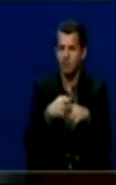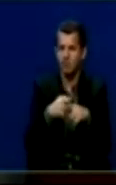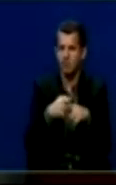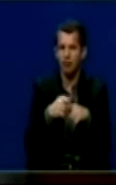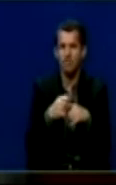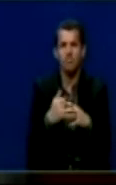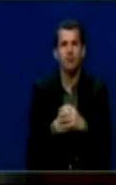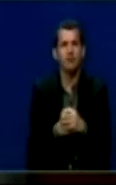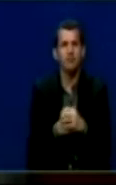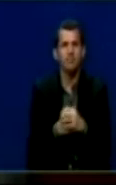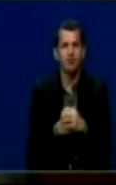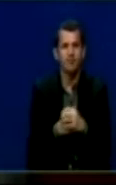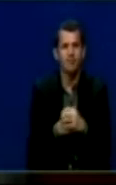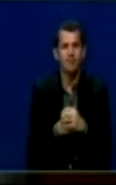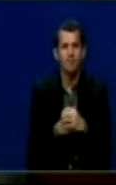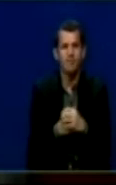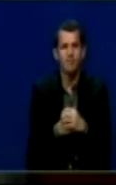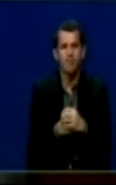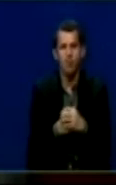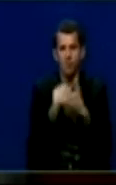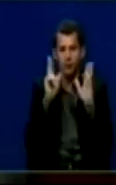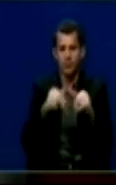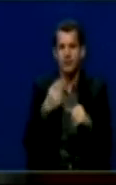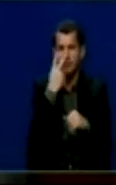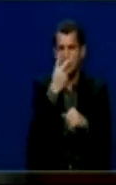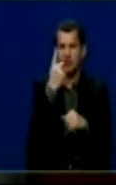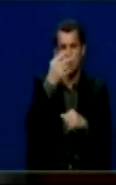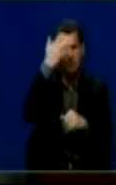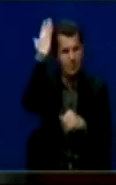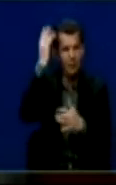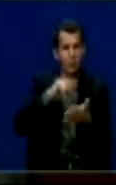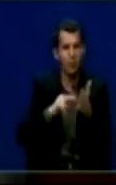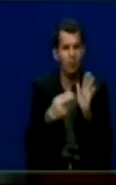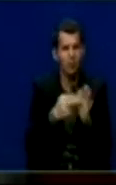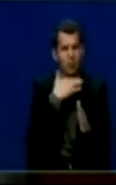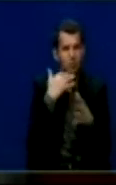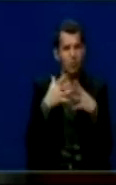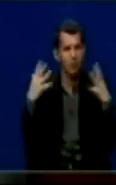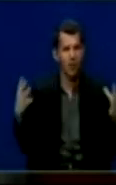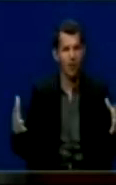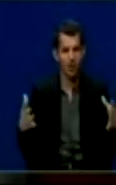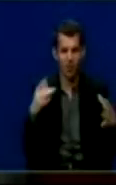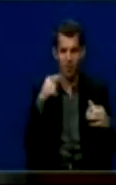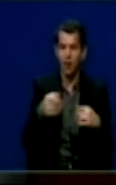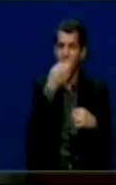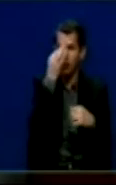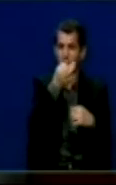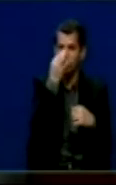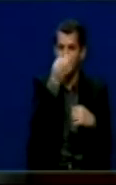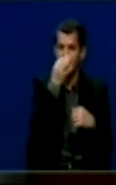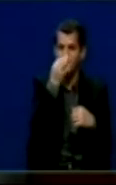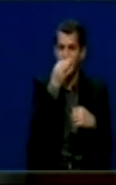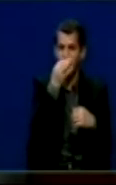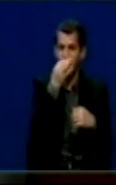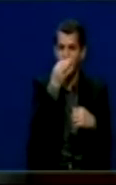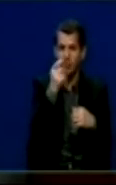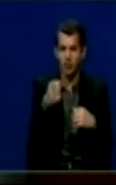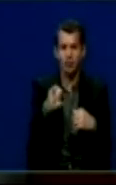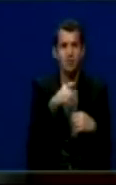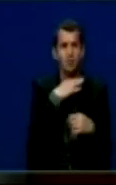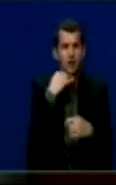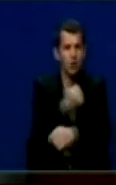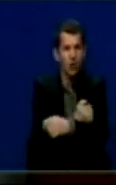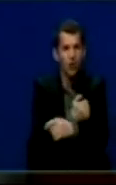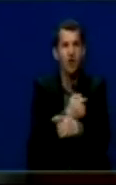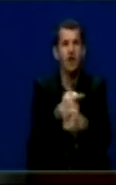droga. Ndërkaq ajo që mund të konsiderohet edhe si shqetësim më serioz me këtë rast ka të bëjë me faktin se sipas këtyre të dhënave, trendi i përdorimit të këtyre